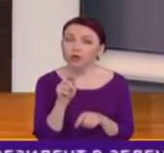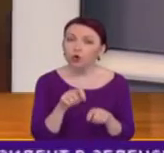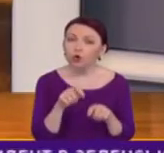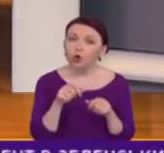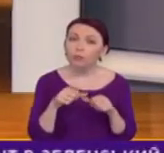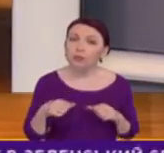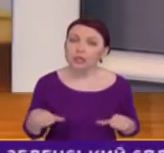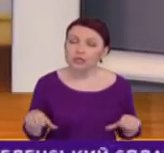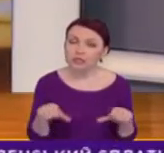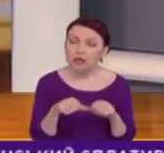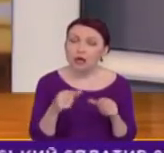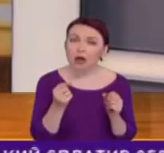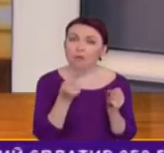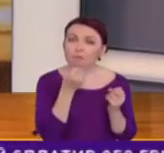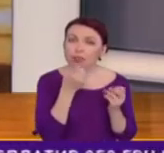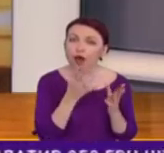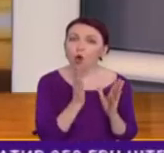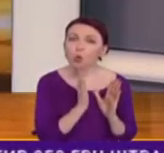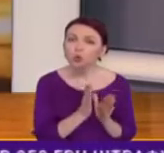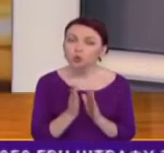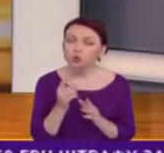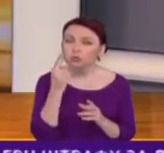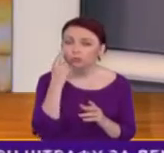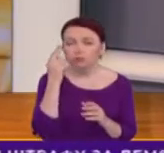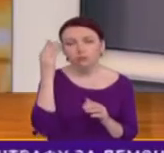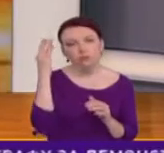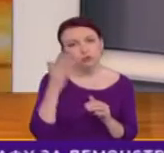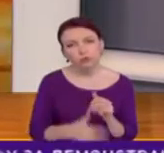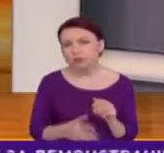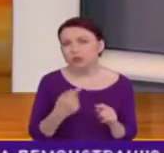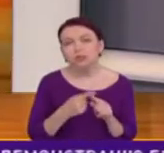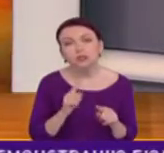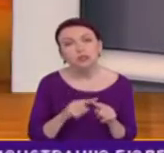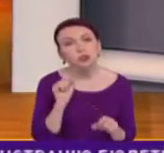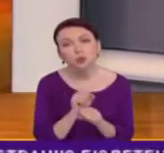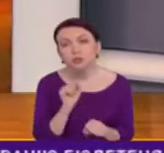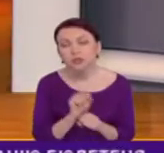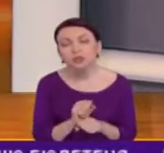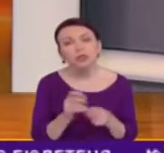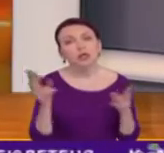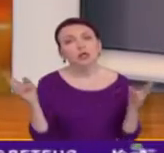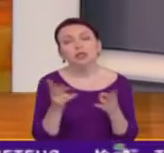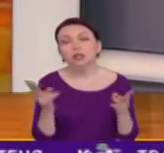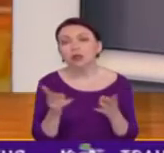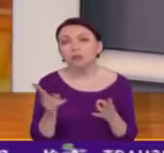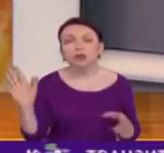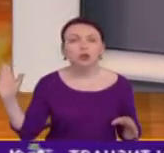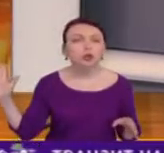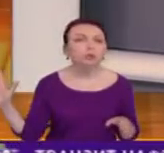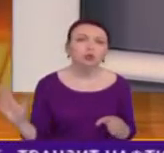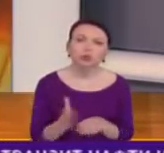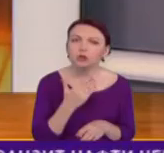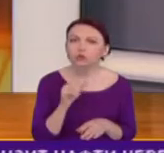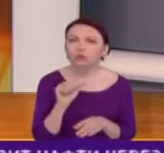благоустрою, вони чітко зрозуміли для себе ті зупинки громадського транспорту, які треба демонтувати в